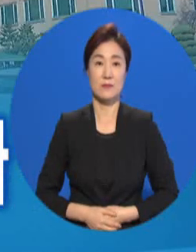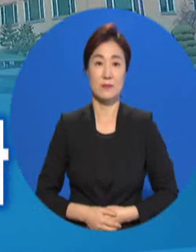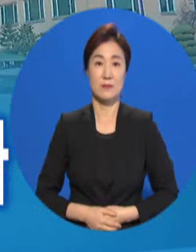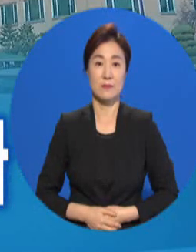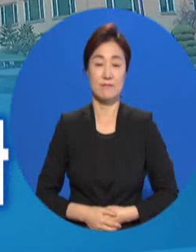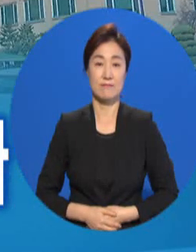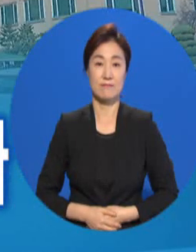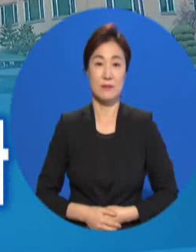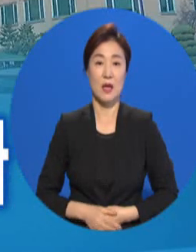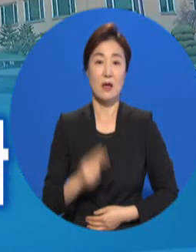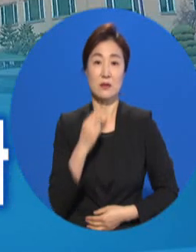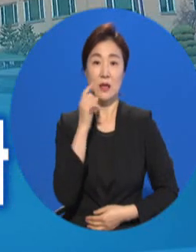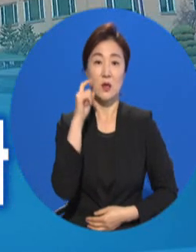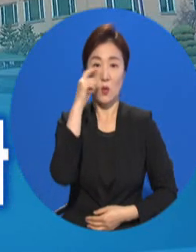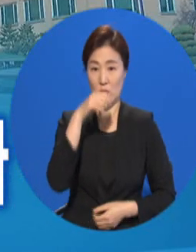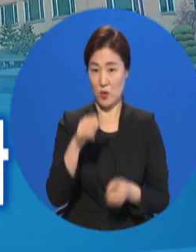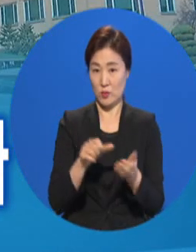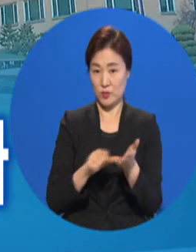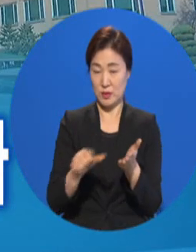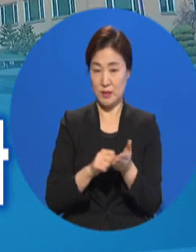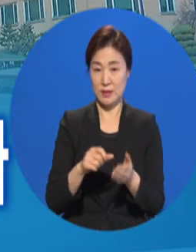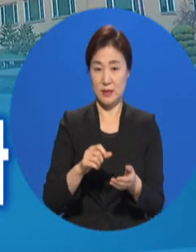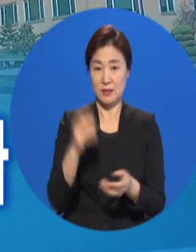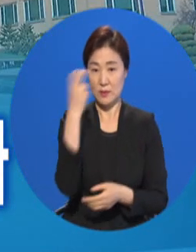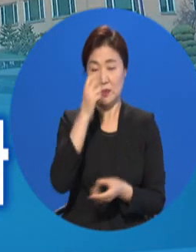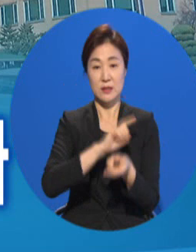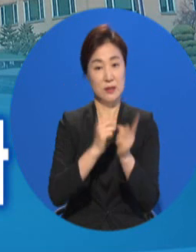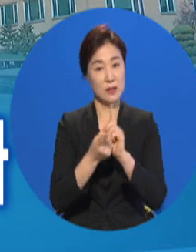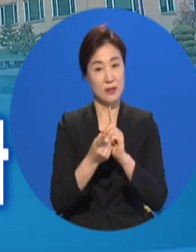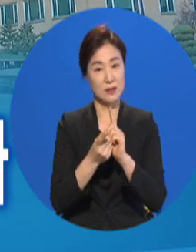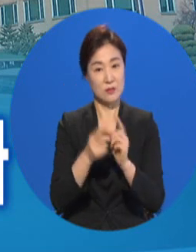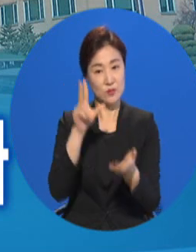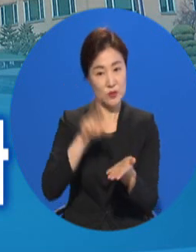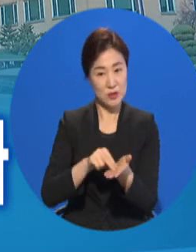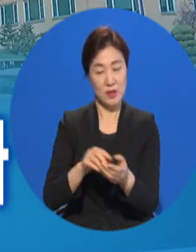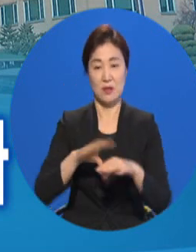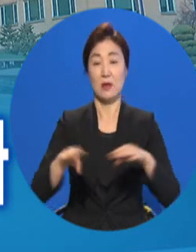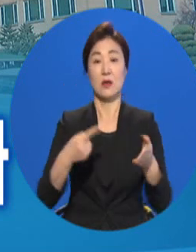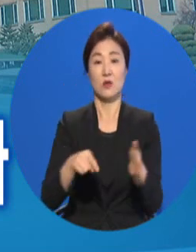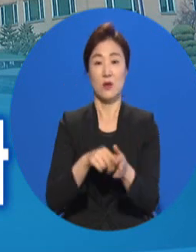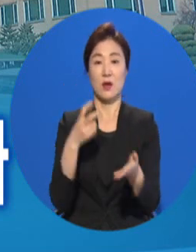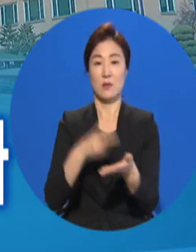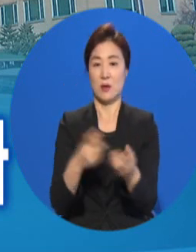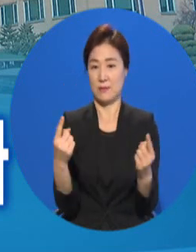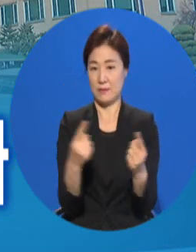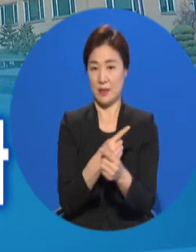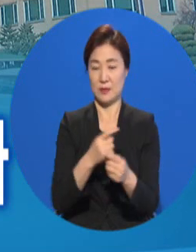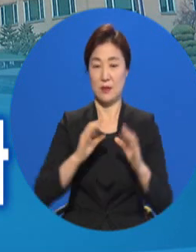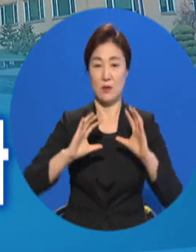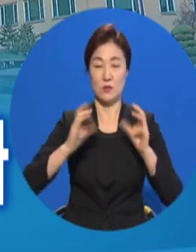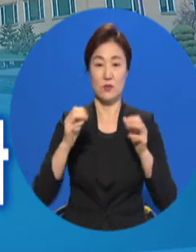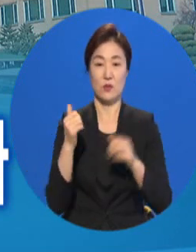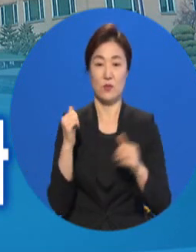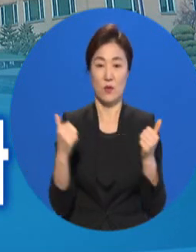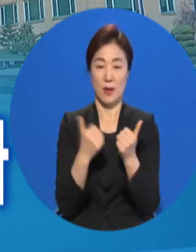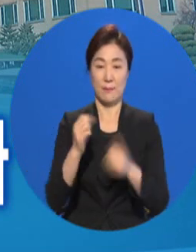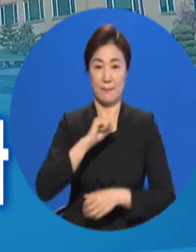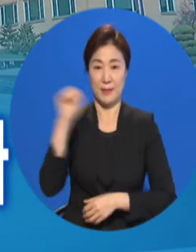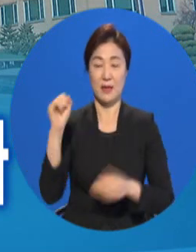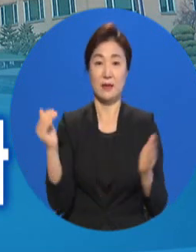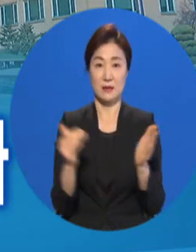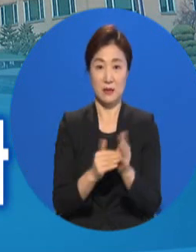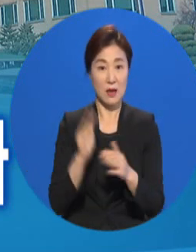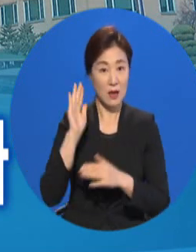현행 대기오염물질 측정 대행 제도의 문제점을 해결하기 위한 법 개정안이 최근 국회를 통과했습니다.